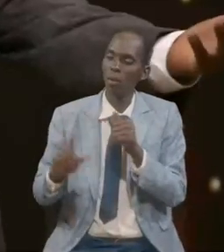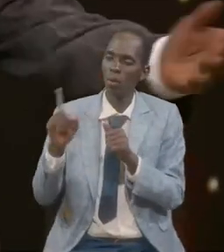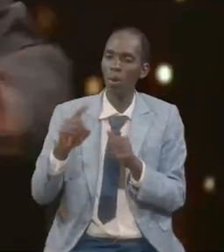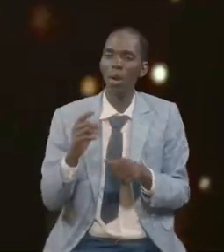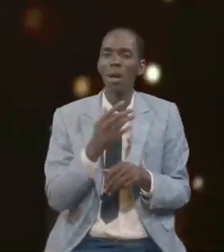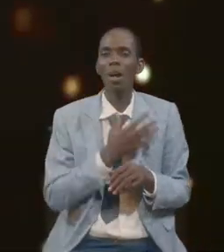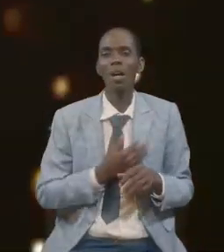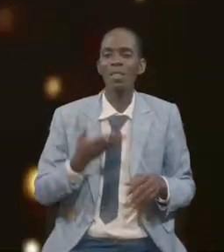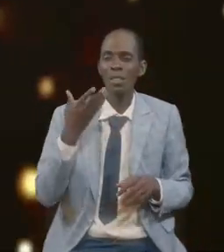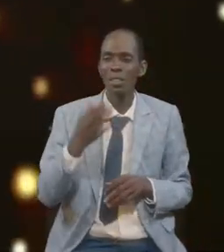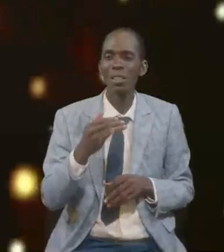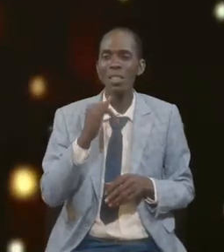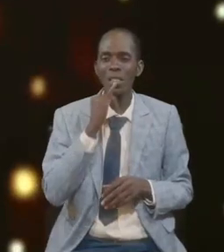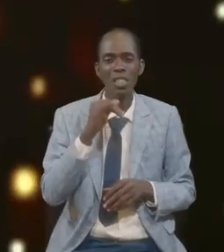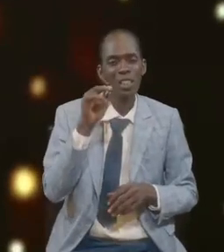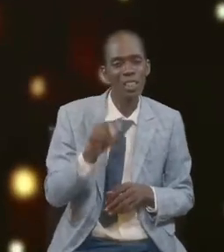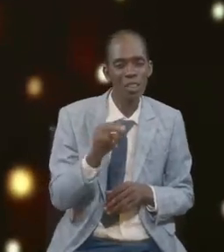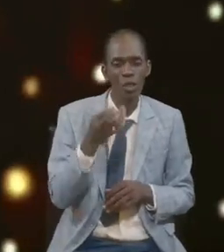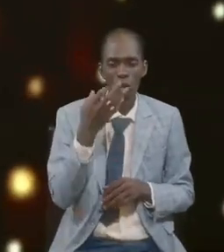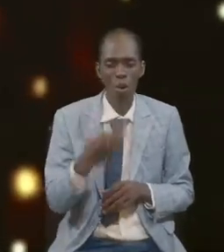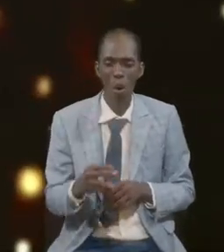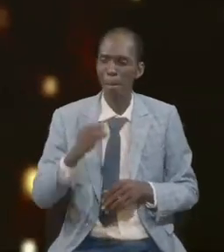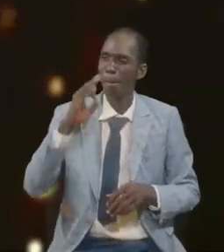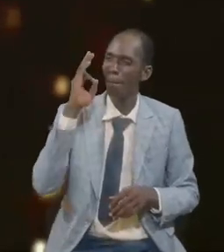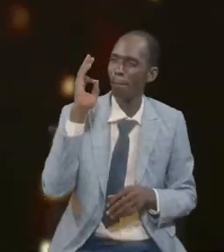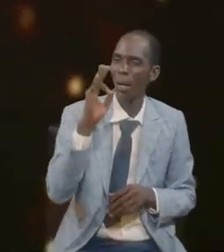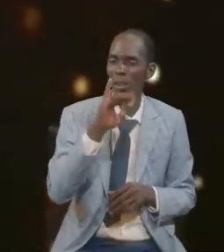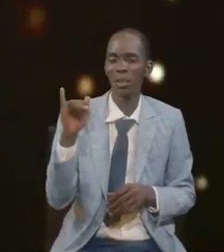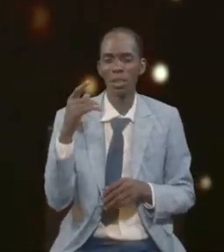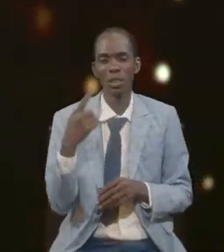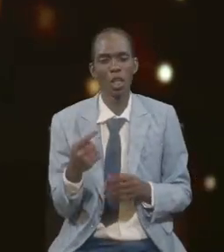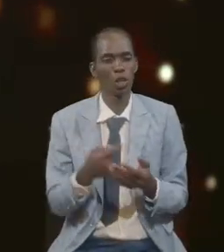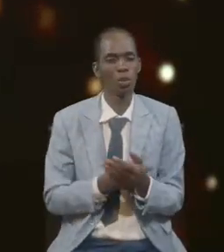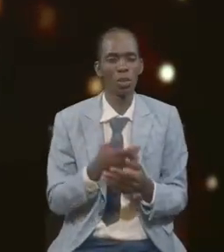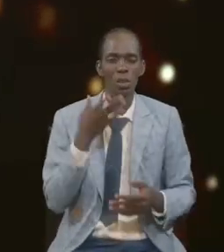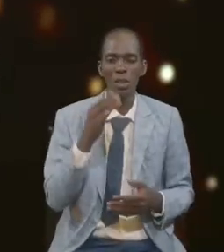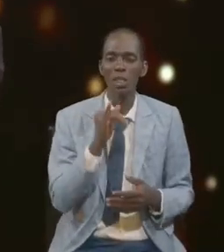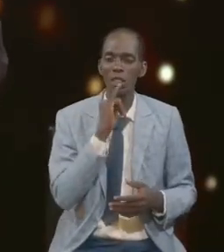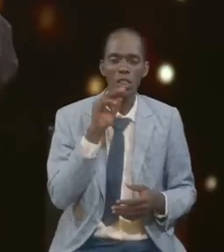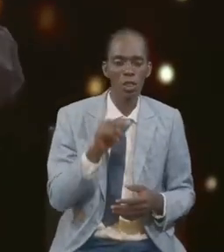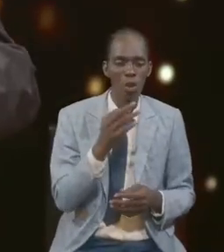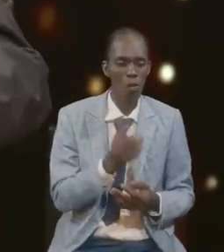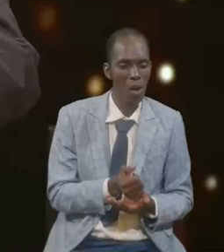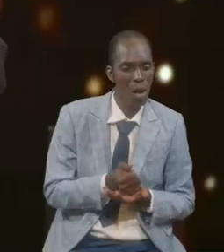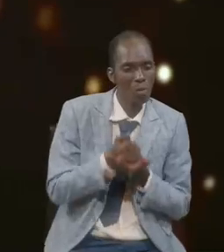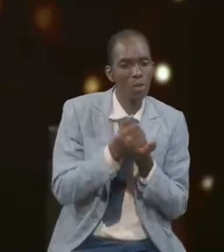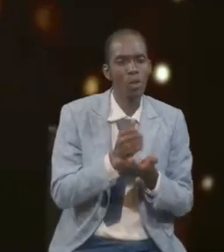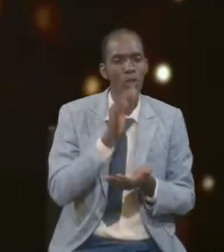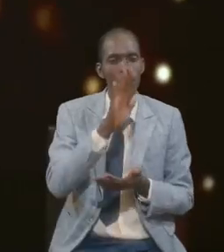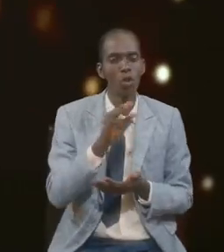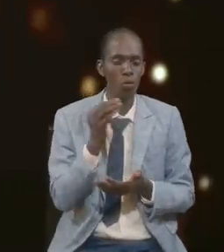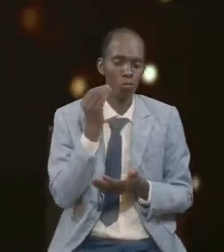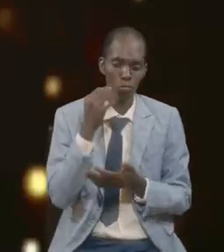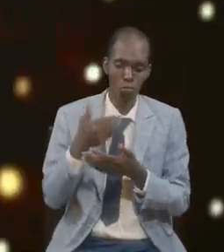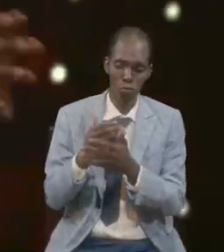L'argent partout. Et il y a la nécessité de prêcher l'évangile. Il y a l'urgence d'aider quelqu'un à côté